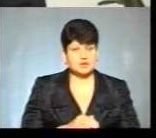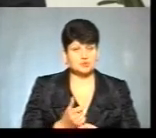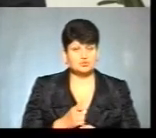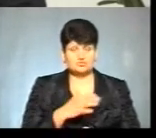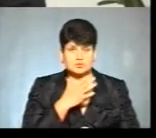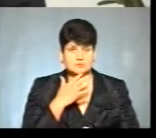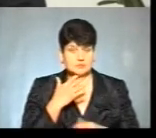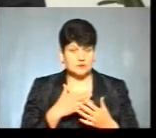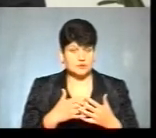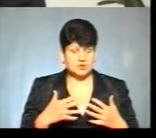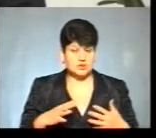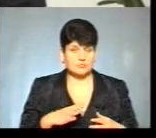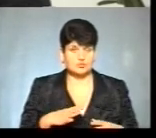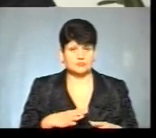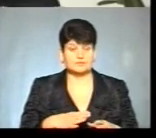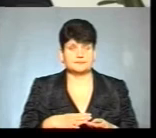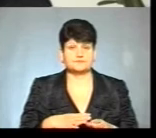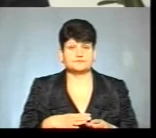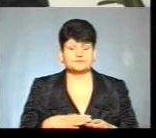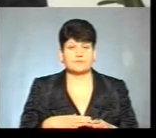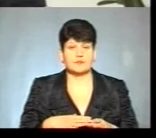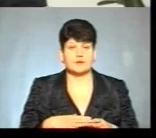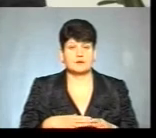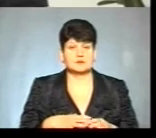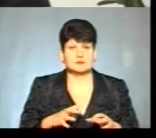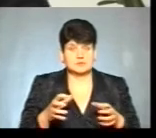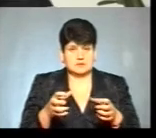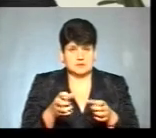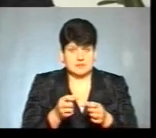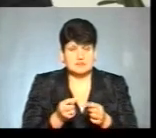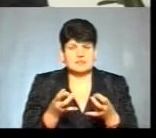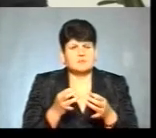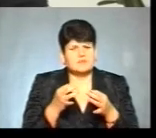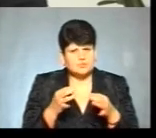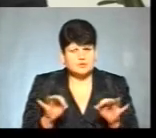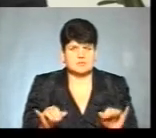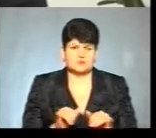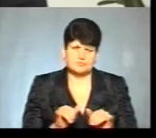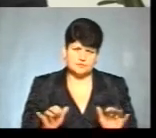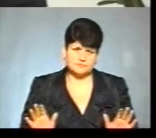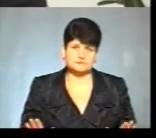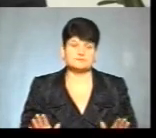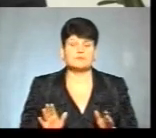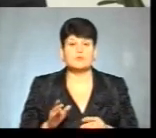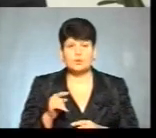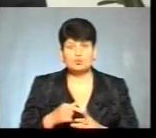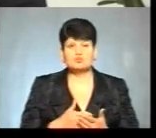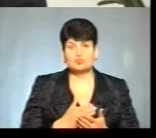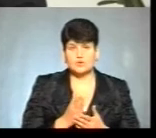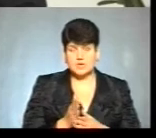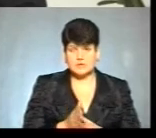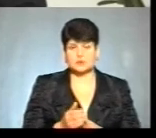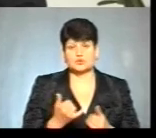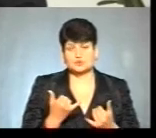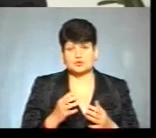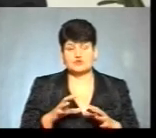було зарегульованих. Її треба трошки відпустити для того, щоб почався певний розвиток. От, тому десь політику сьогоднішньої влади